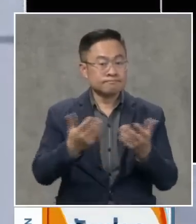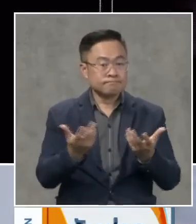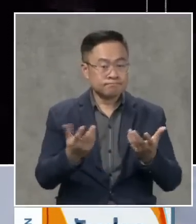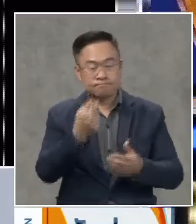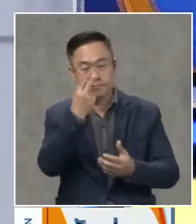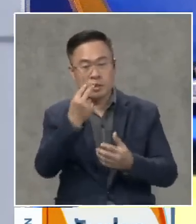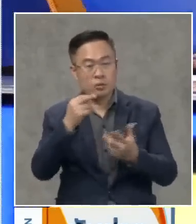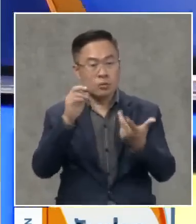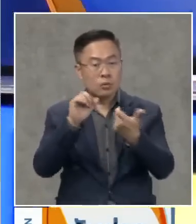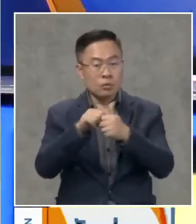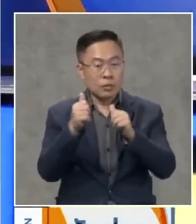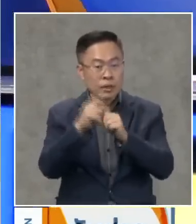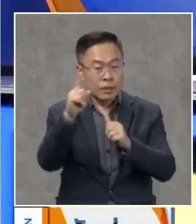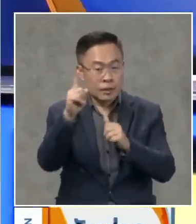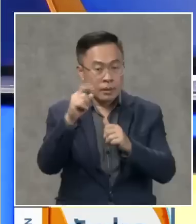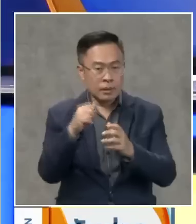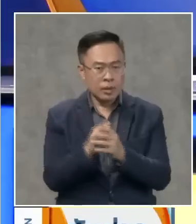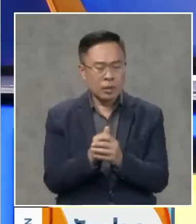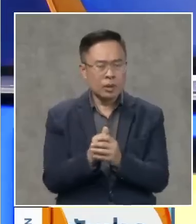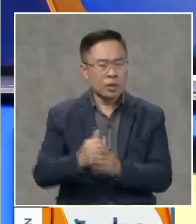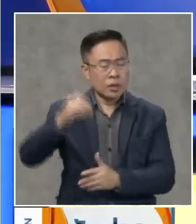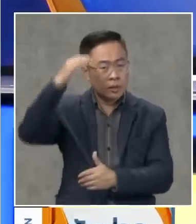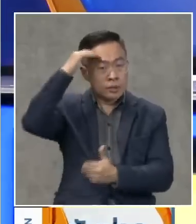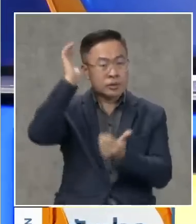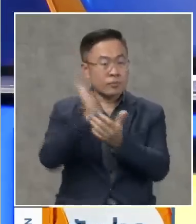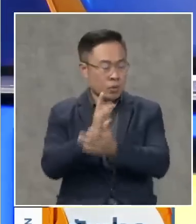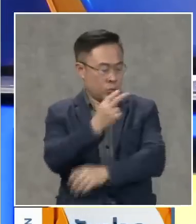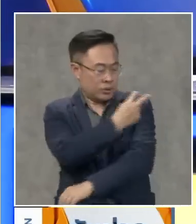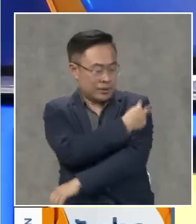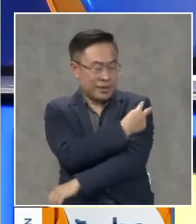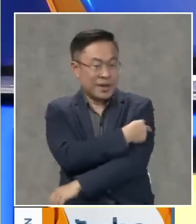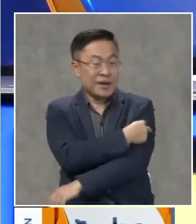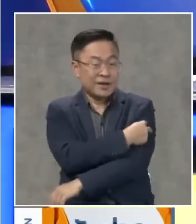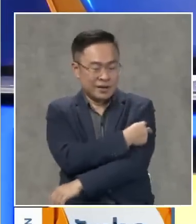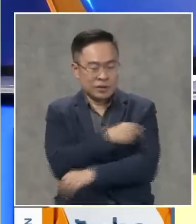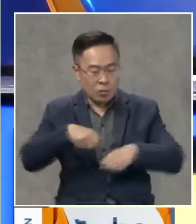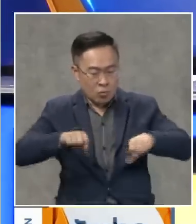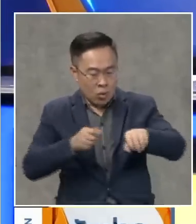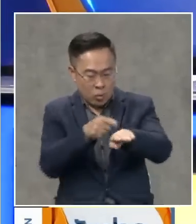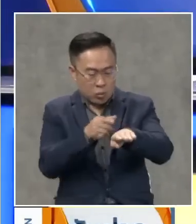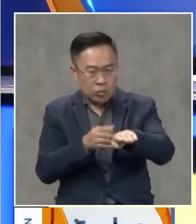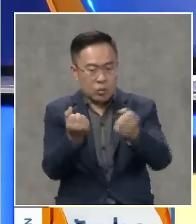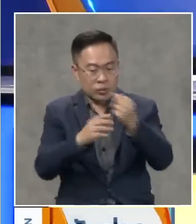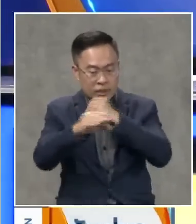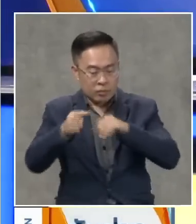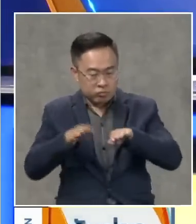คะไปดูความคืบหน้าคดีของหมู่หนุ่มค่ะนายตำรวจที่ถูกรถเบียดชนจนถึงขั้นทำให้เสียชีวิตนะคะล่าสุดตามรายง